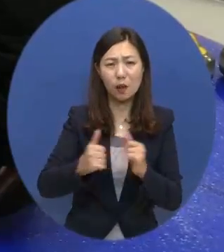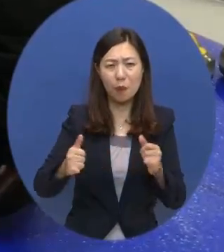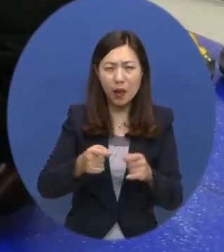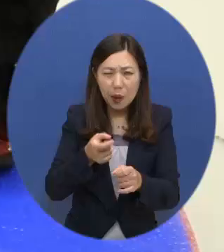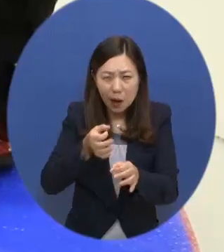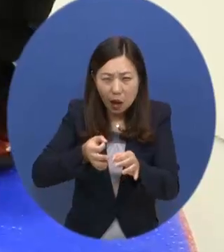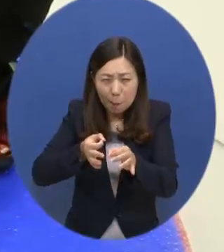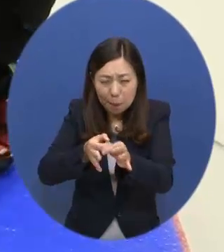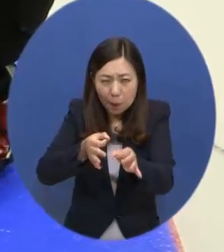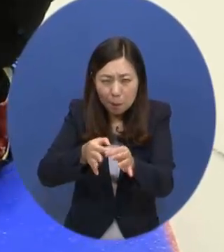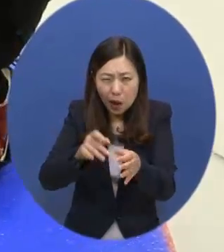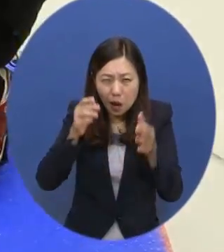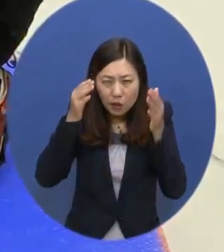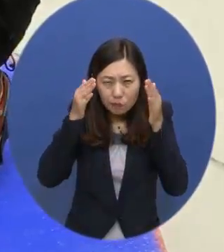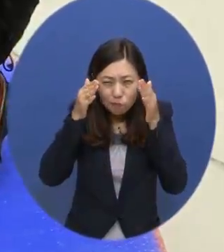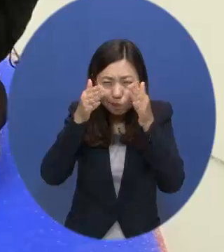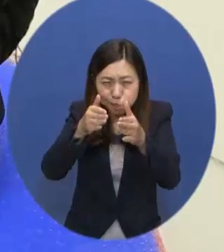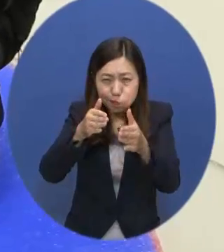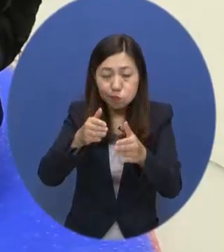집중되는데요.